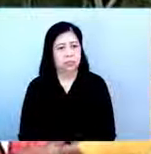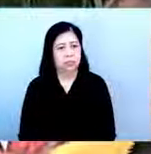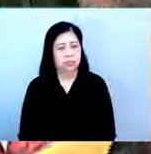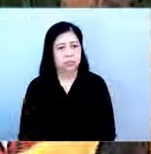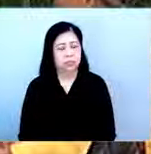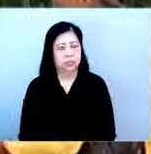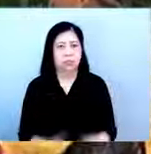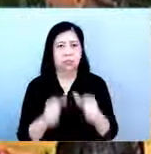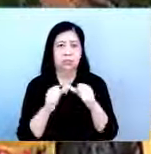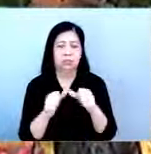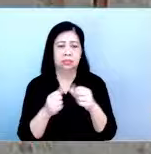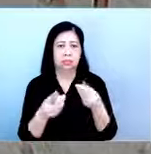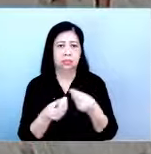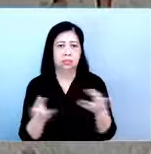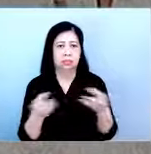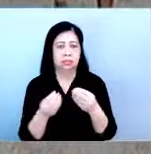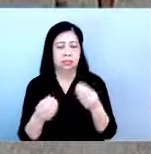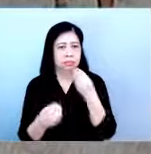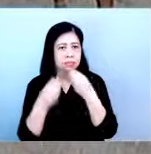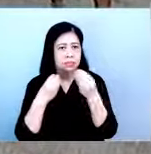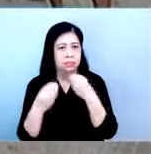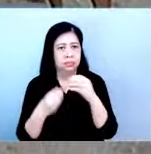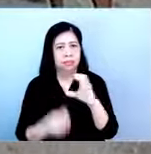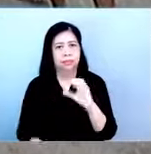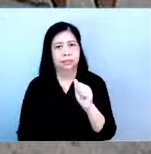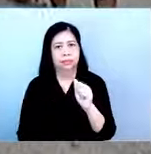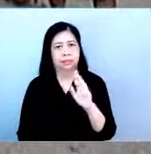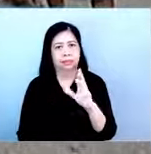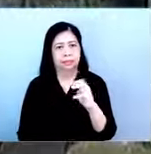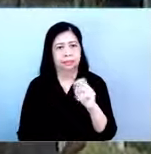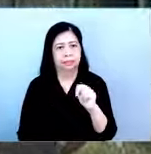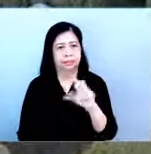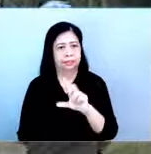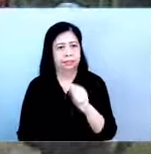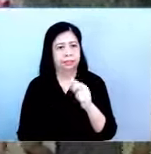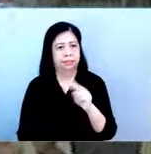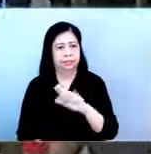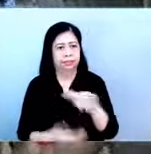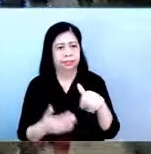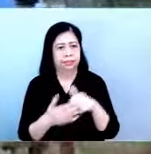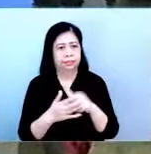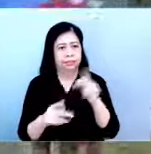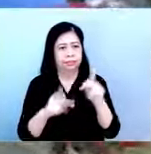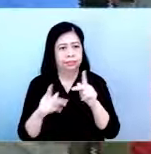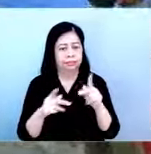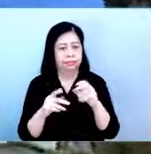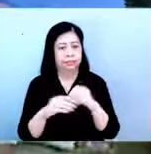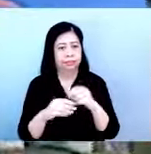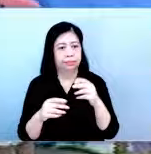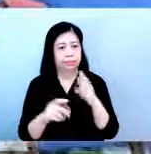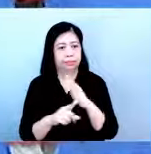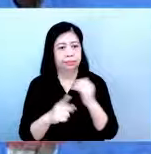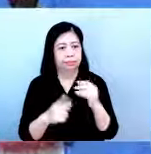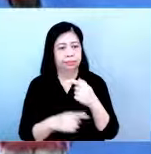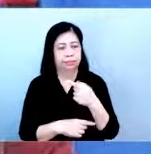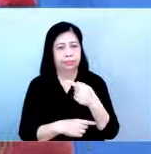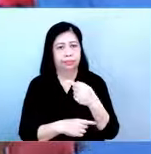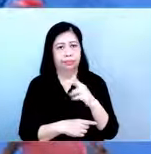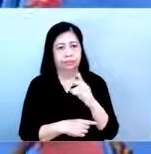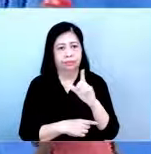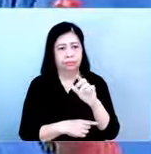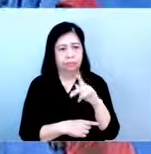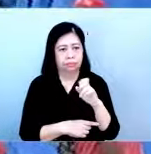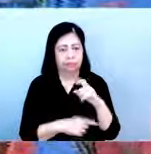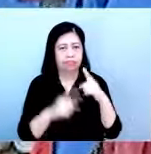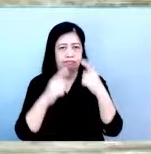Patuloy naman ang pamamahagi ng pagkain ng Carmen LGU sa buong bayan. Ang mga residente sa barangay Guadalupe at Mabaus sa mga tent